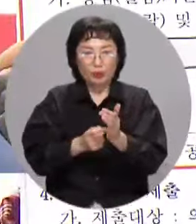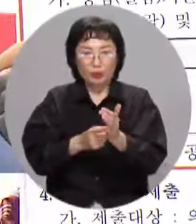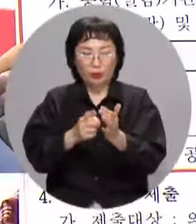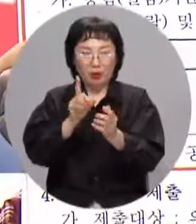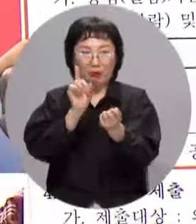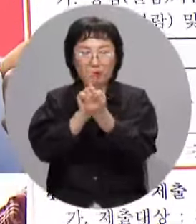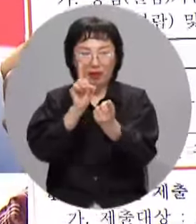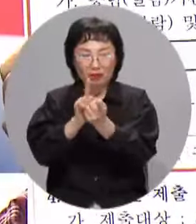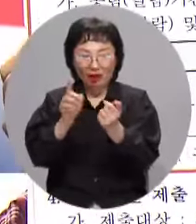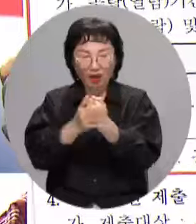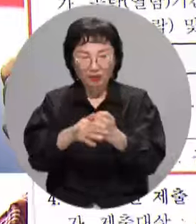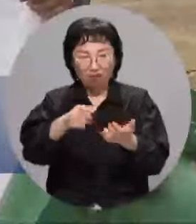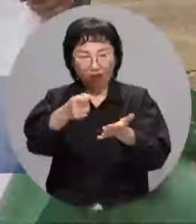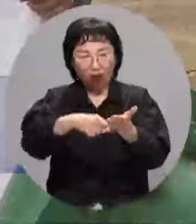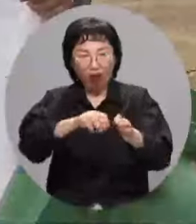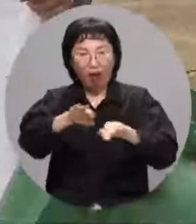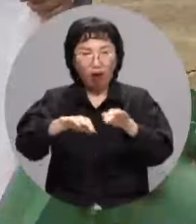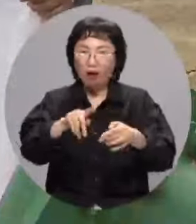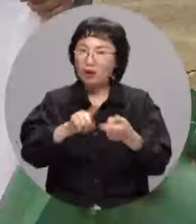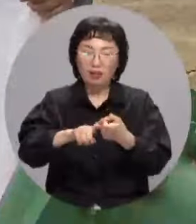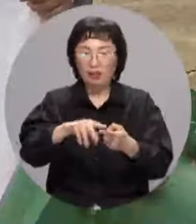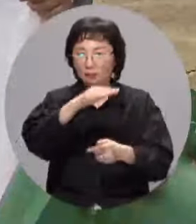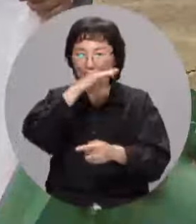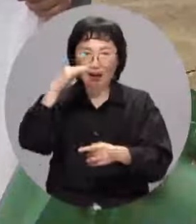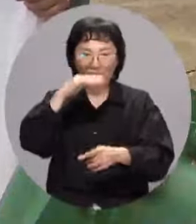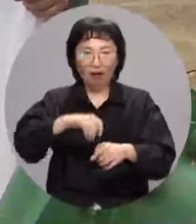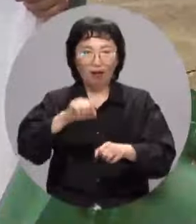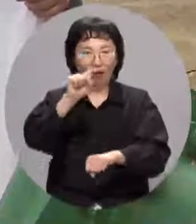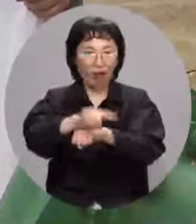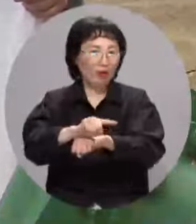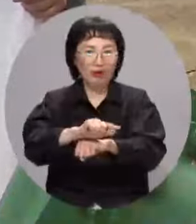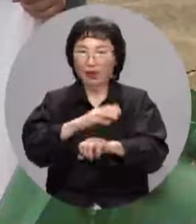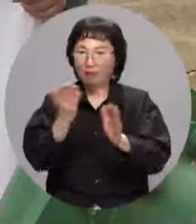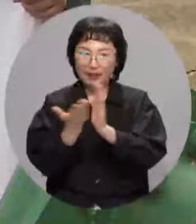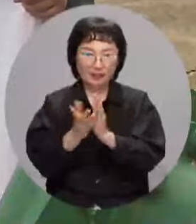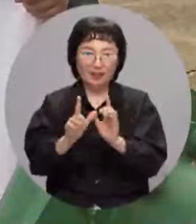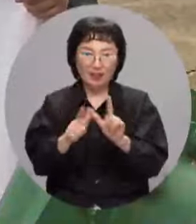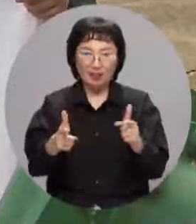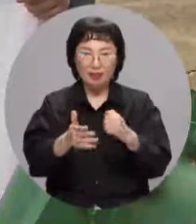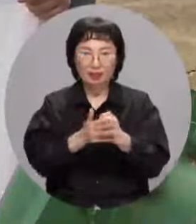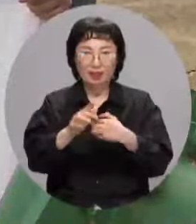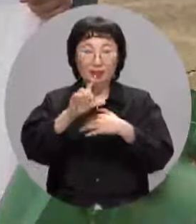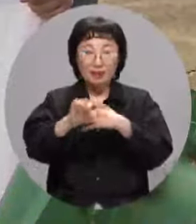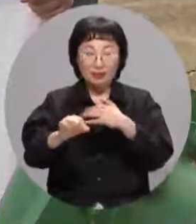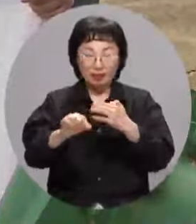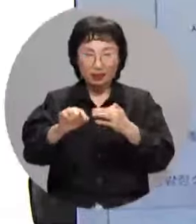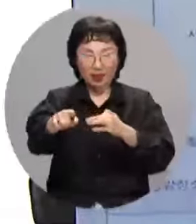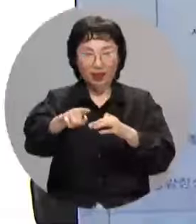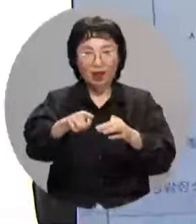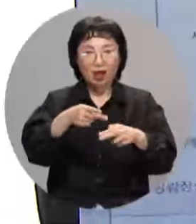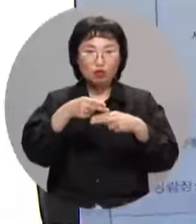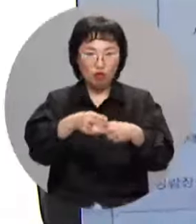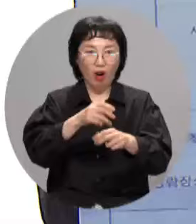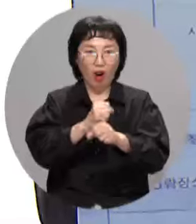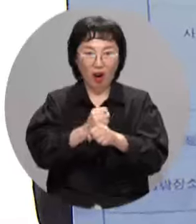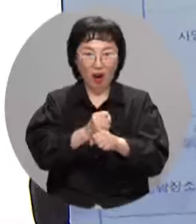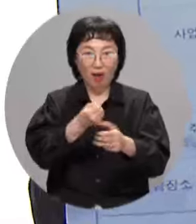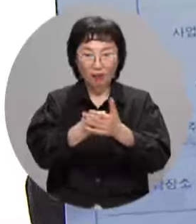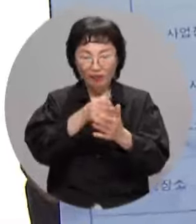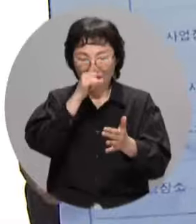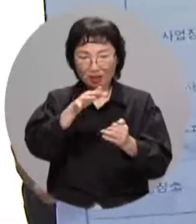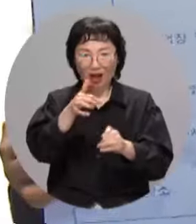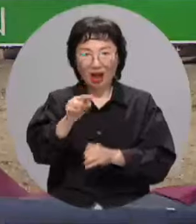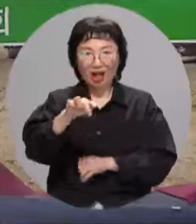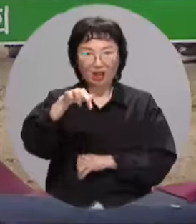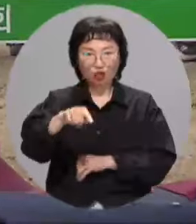것은 바람직하지 않다. 더구나 주민공람 절차는 지자체가 주관하도록 규정돼 있어 한수원이 직접